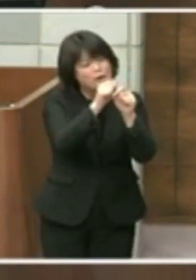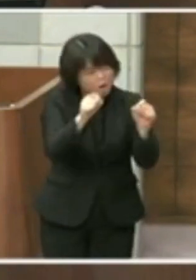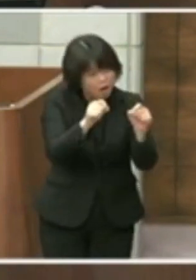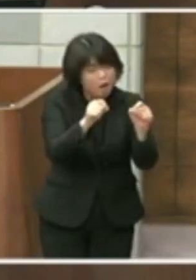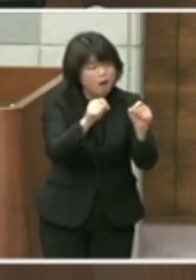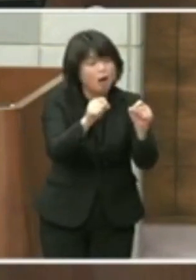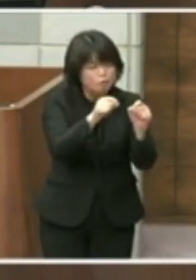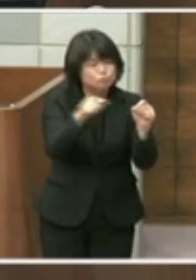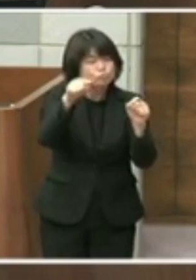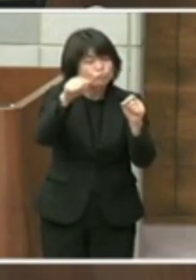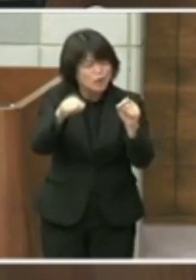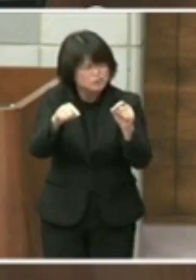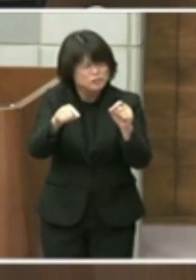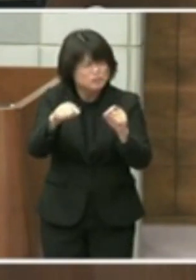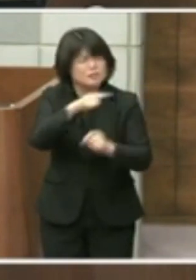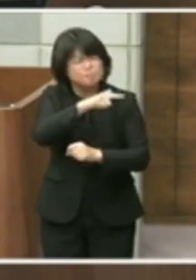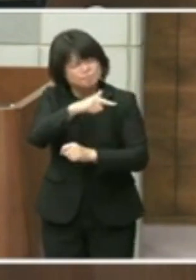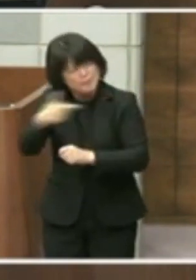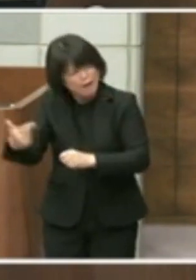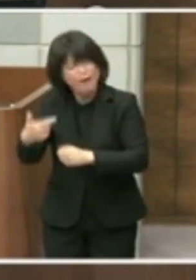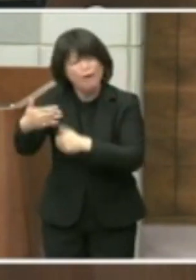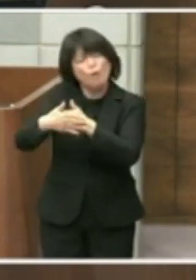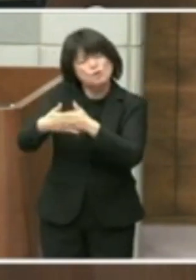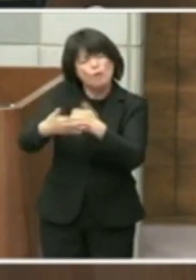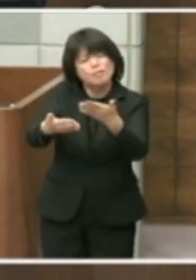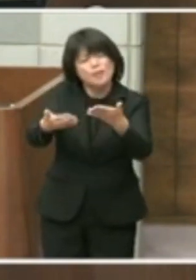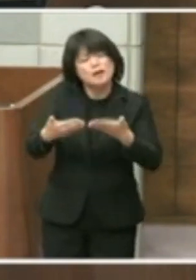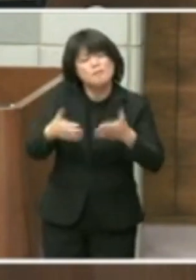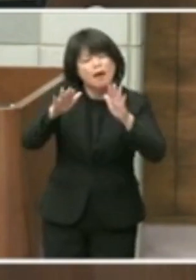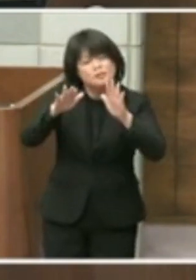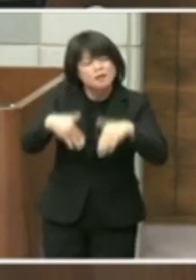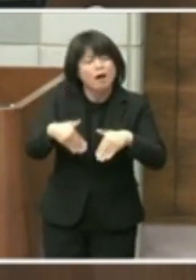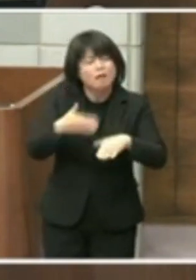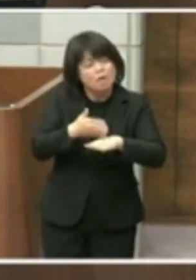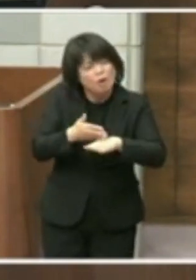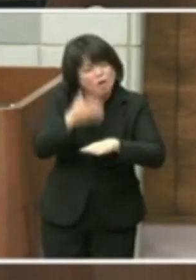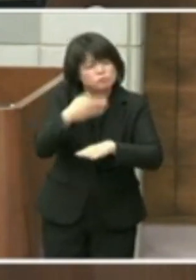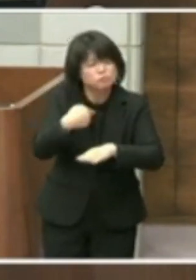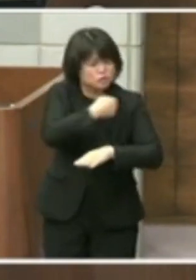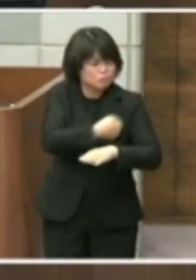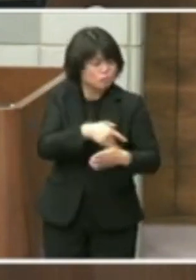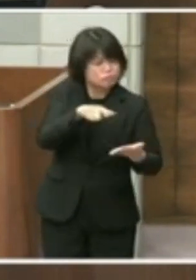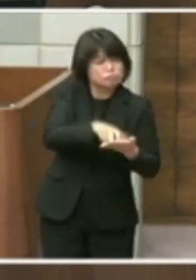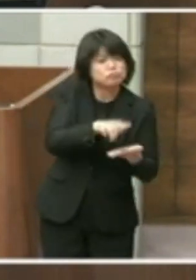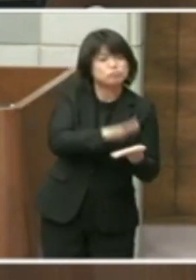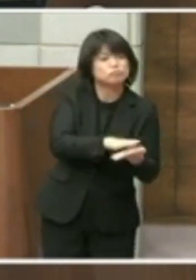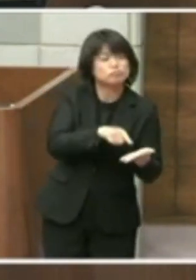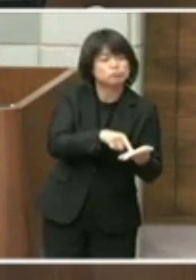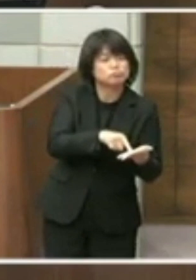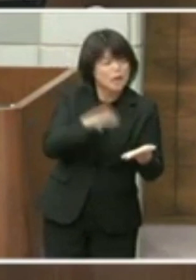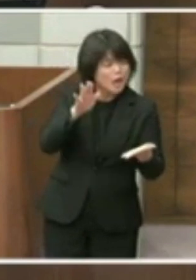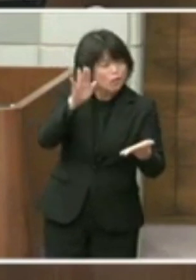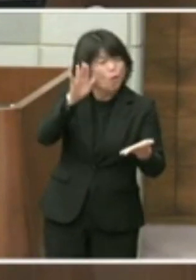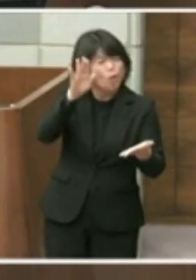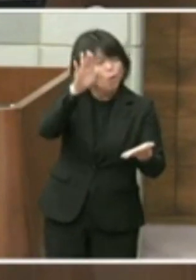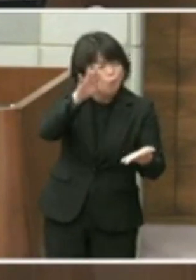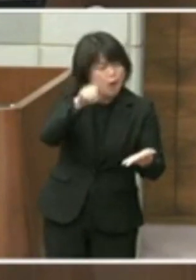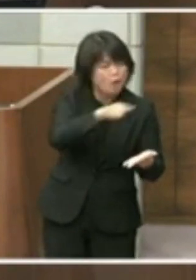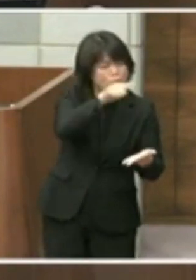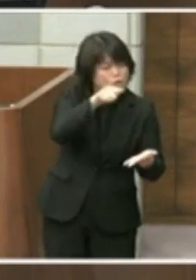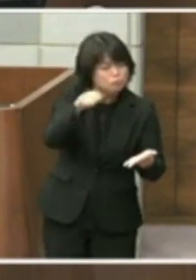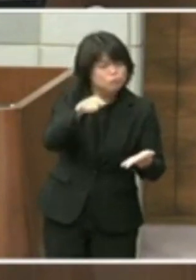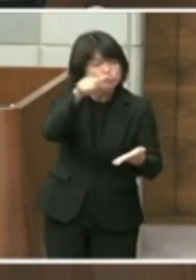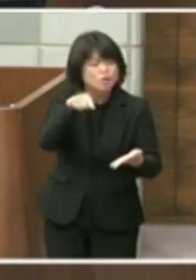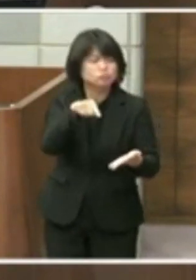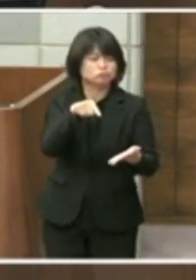に、大変お世話になりましたと謝意が示され、さらに、今後は〇〇、